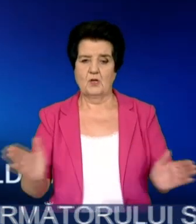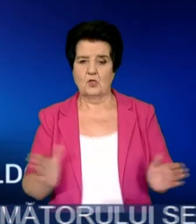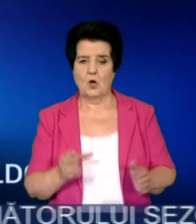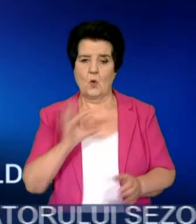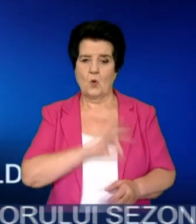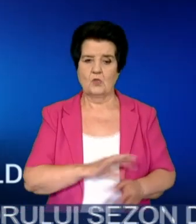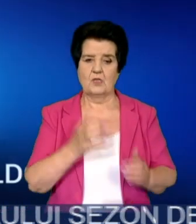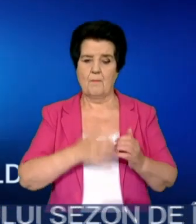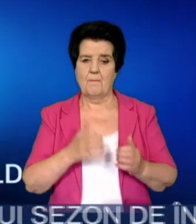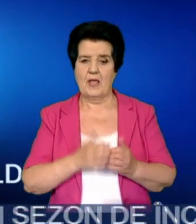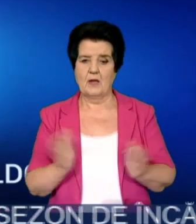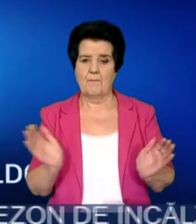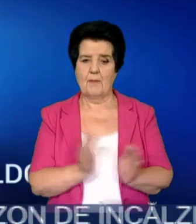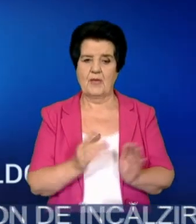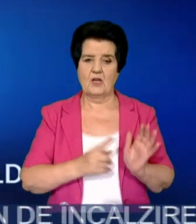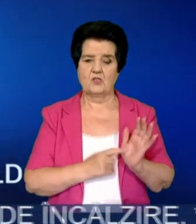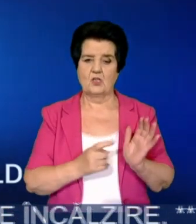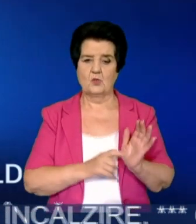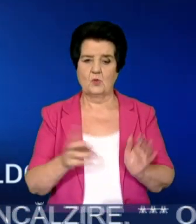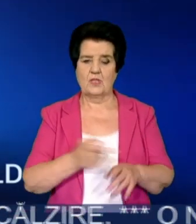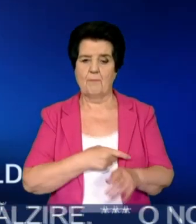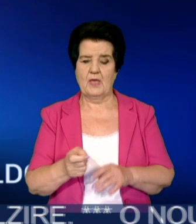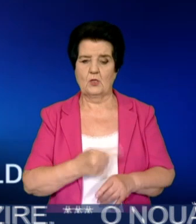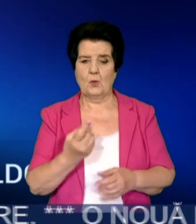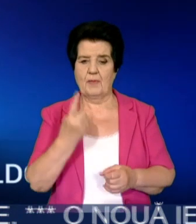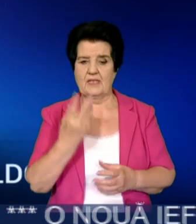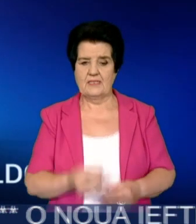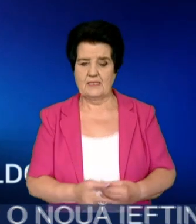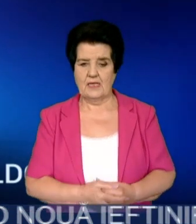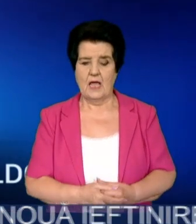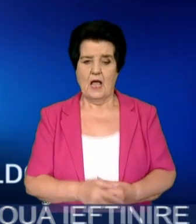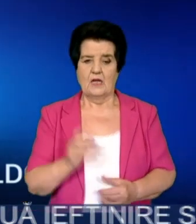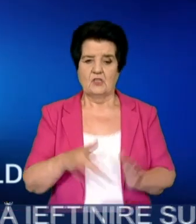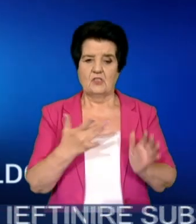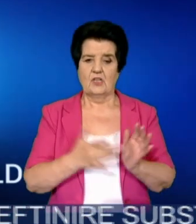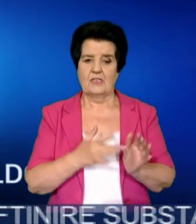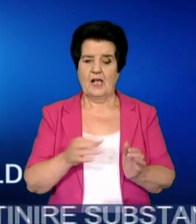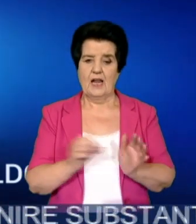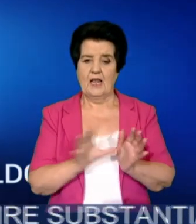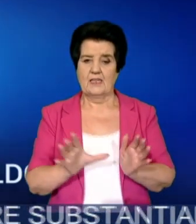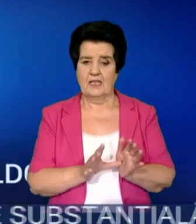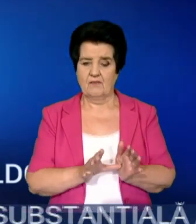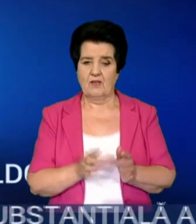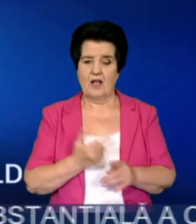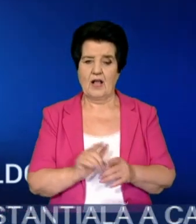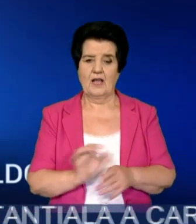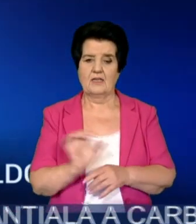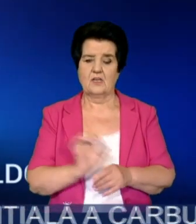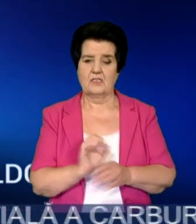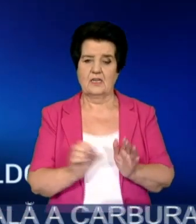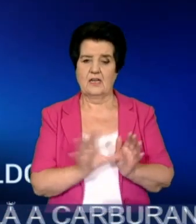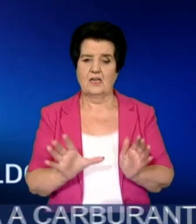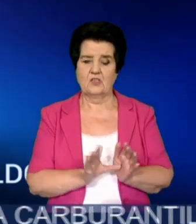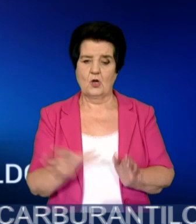consum mediu zilnic mai mic de 600 de metri cubi pe zi, precum și a centralelor electrice cu termoficare care livrează energie